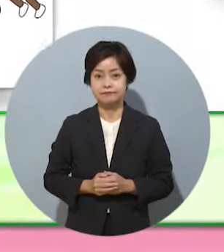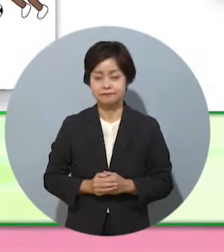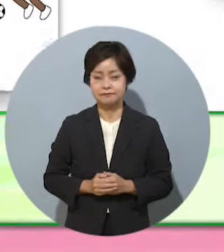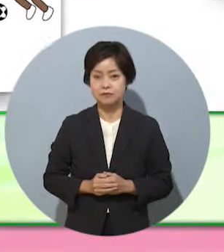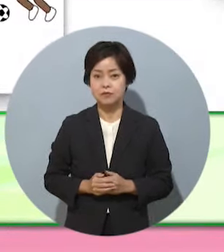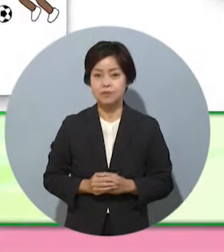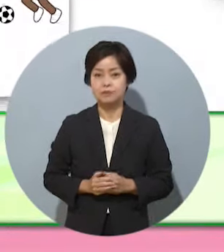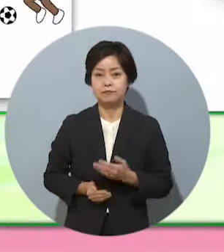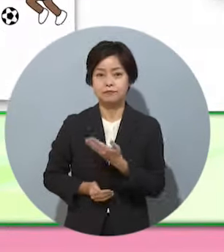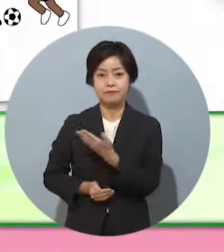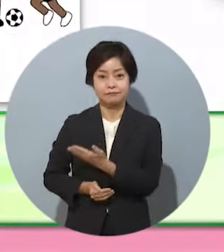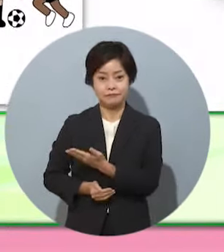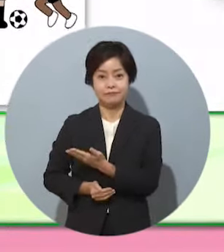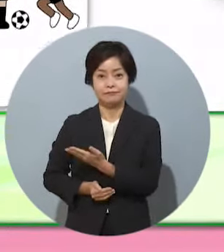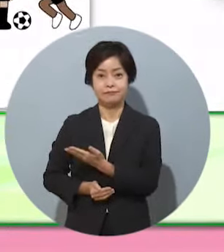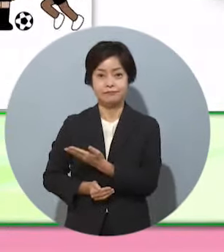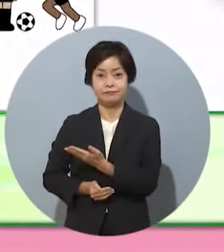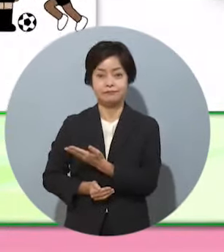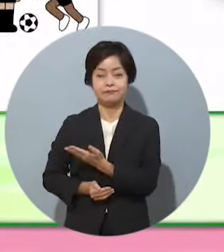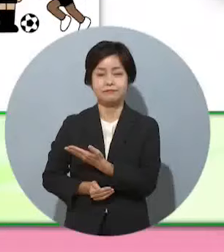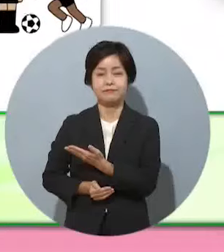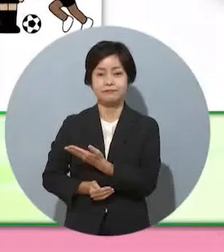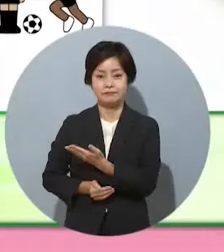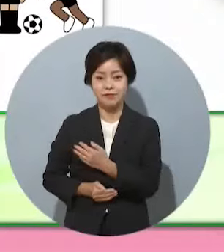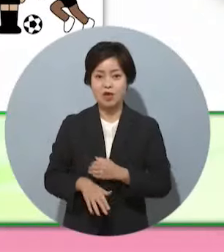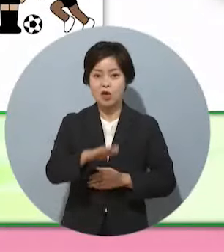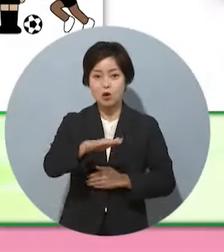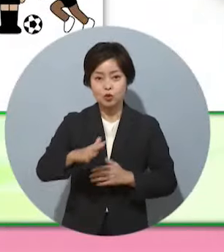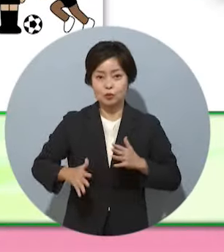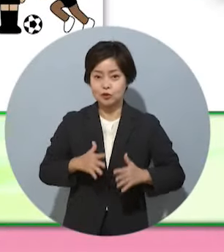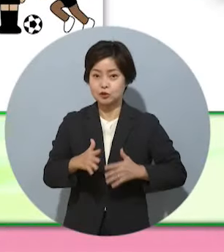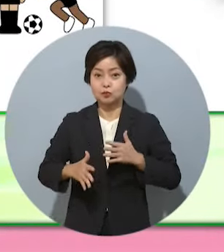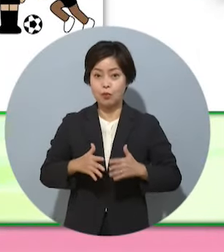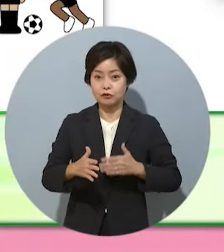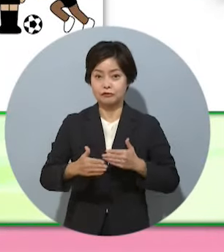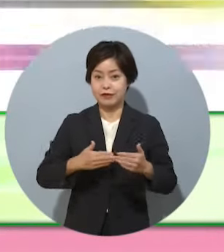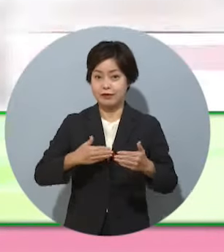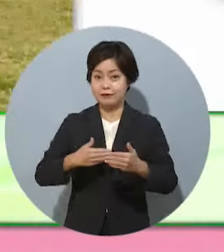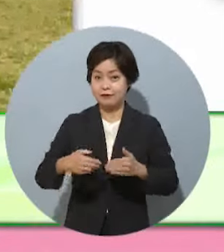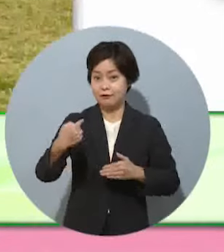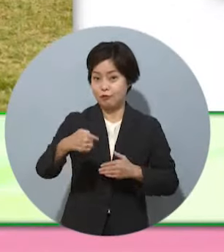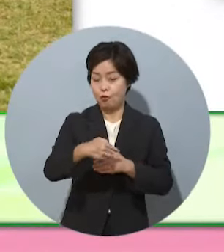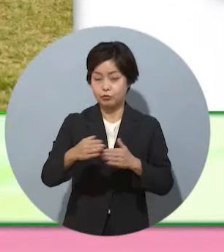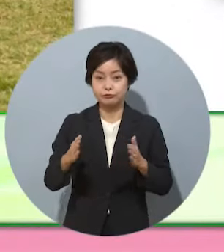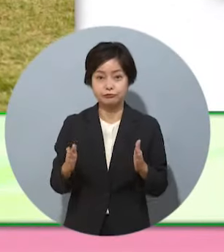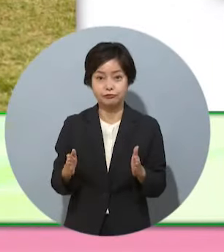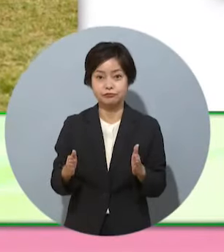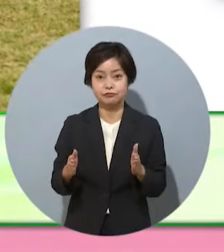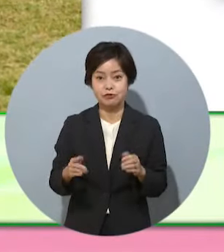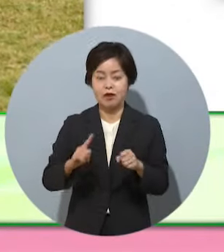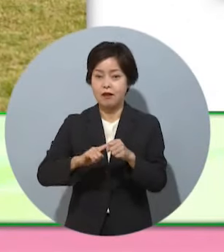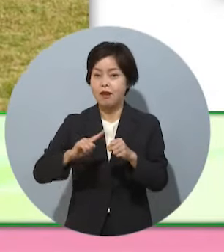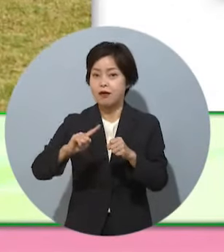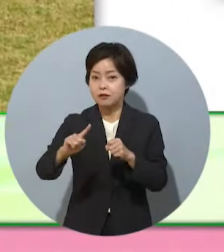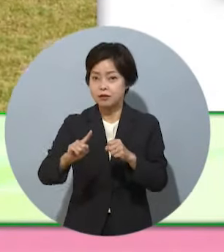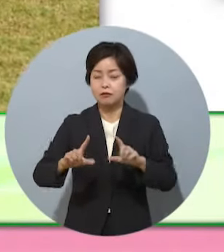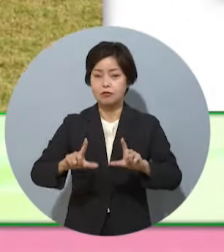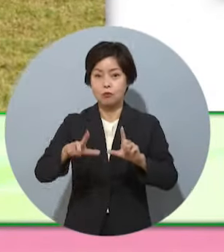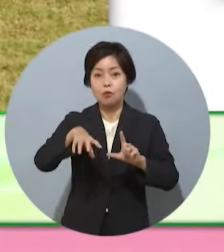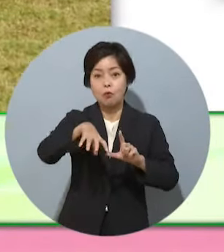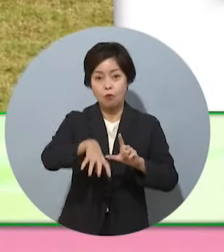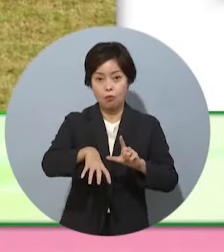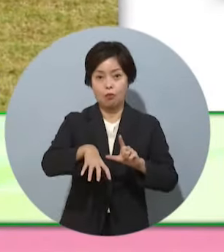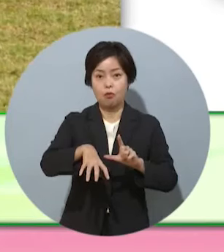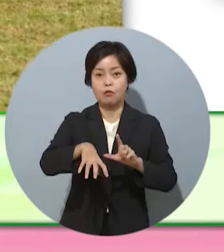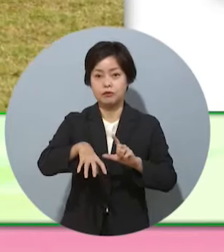東京フォワード2025子どもスポーツ体験教室は、来年東京で開かれ